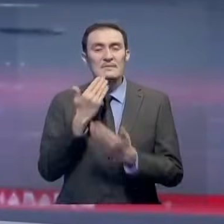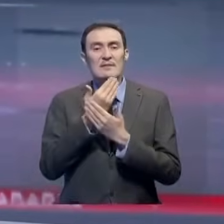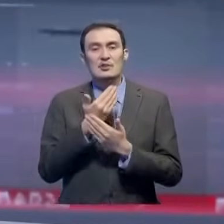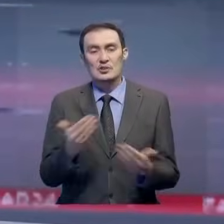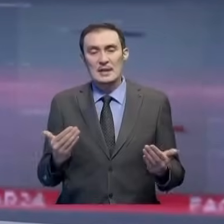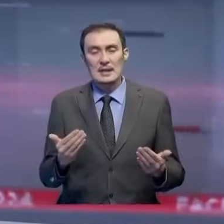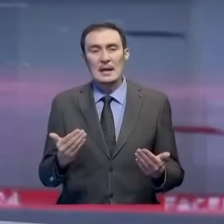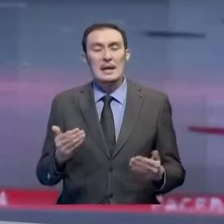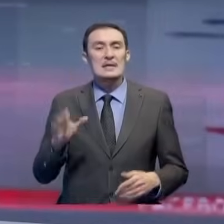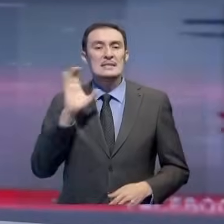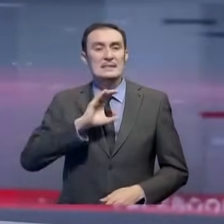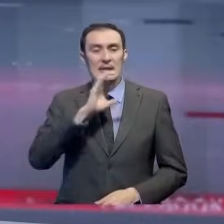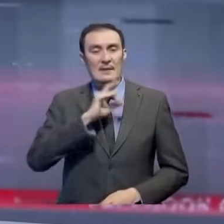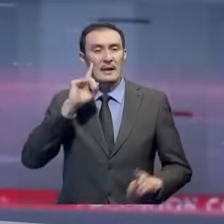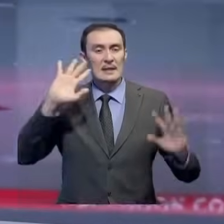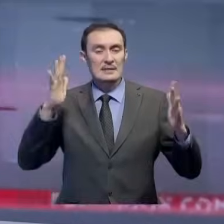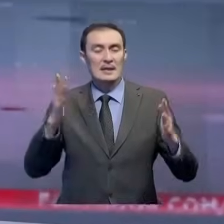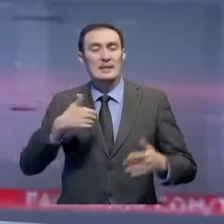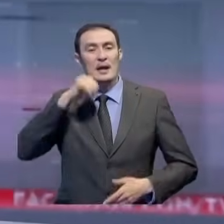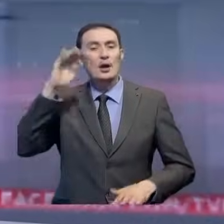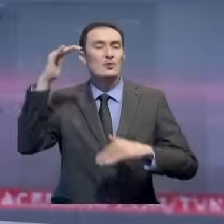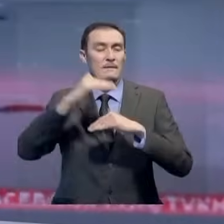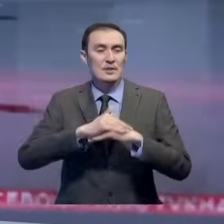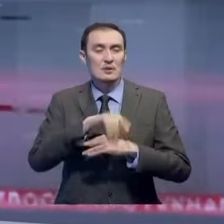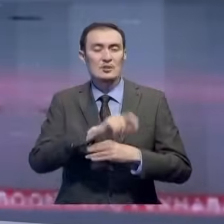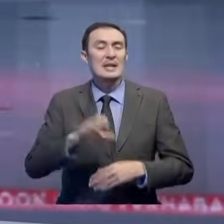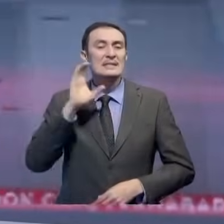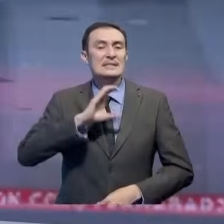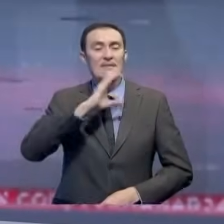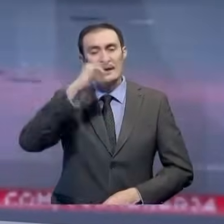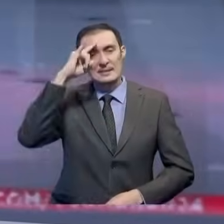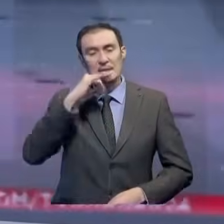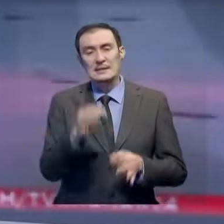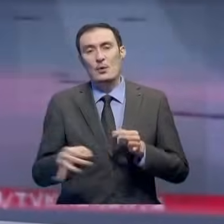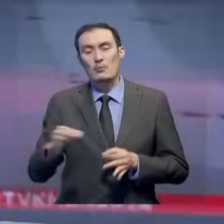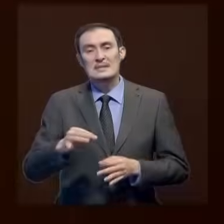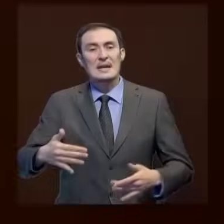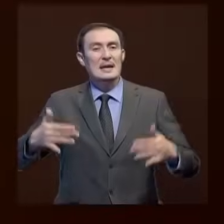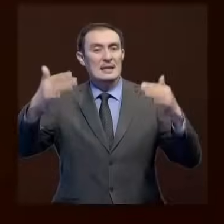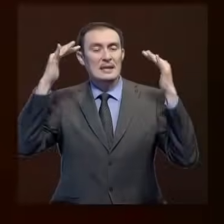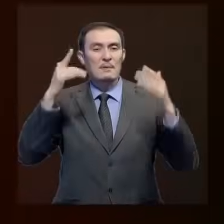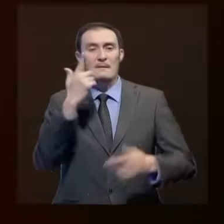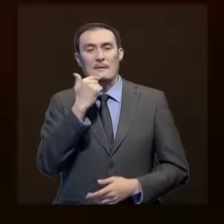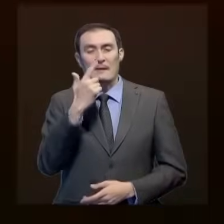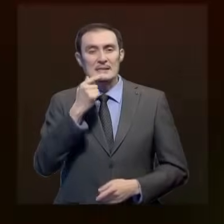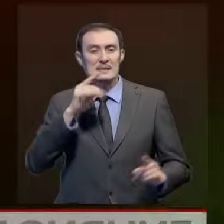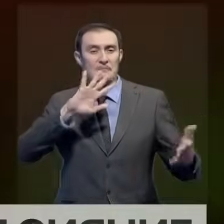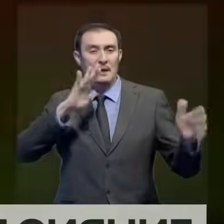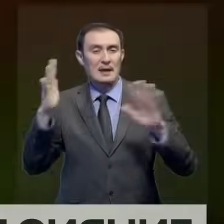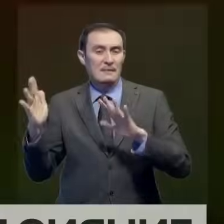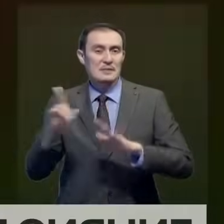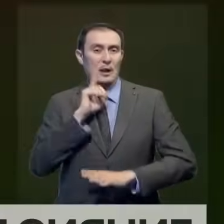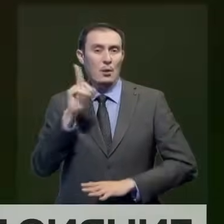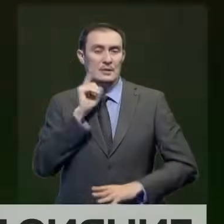выпуска. Полярное сияние наблюдали накануне вечером жители Северо-Казахстанской области. Небо окрасилось в красный с переливом в